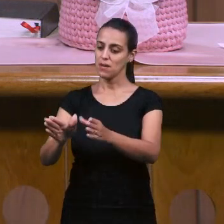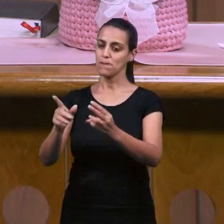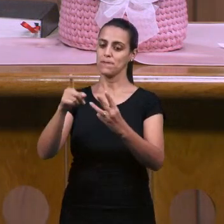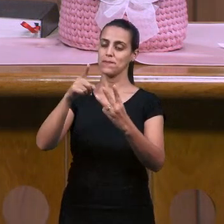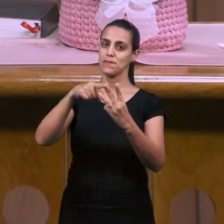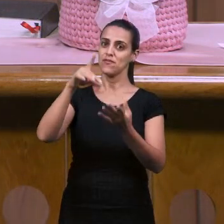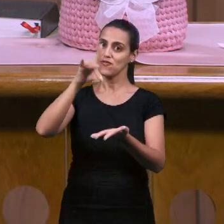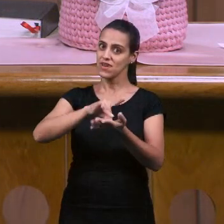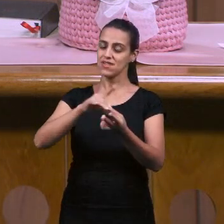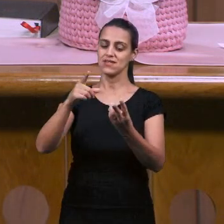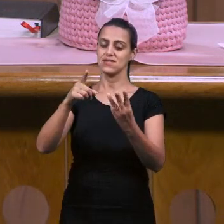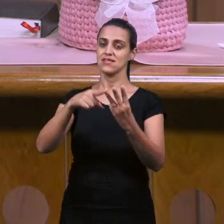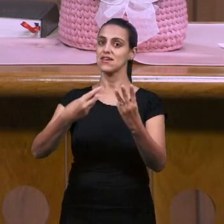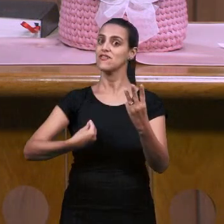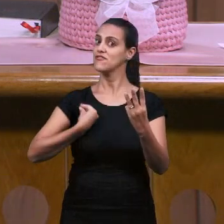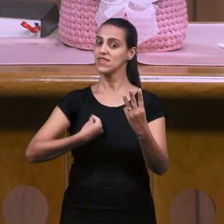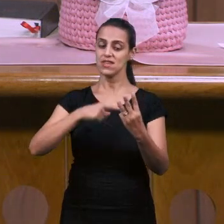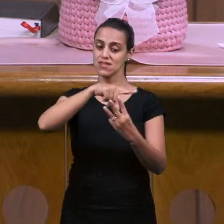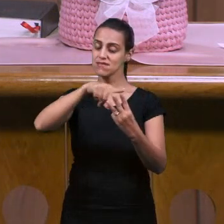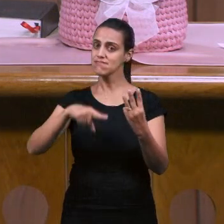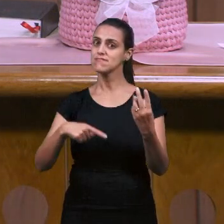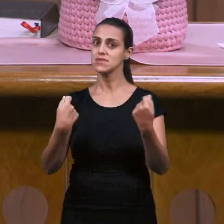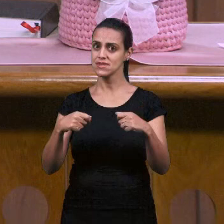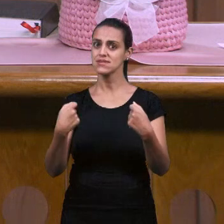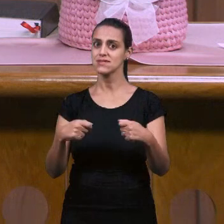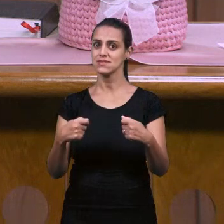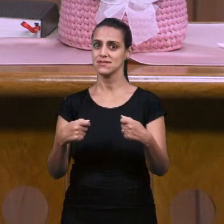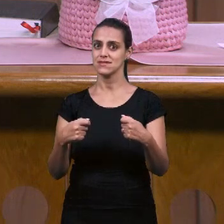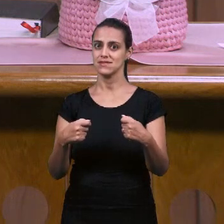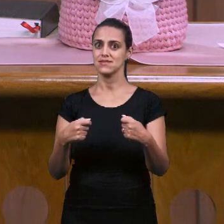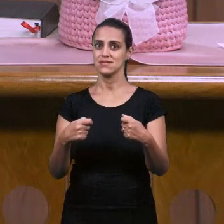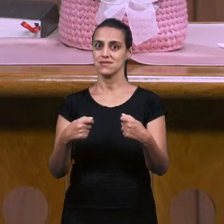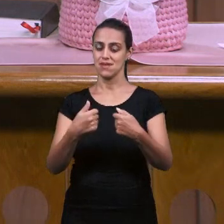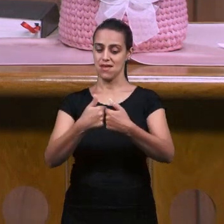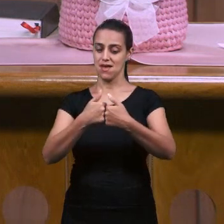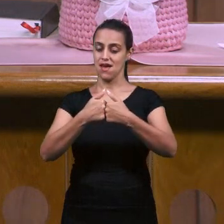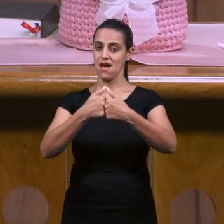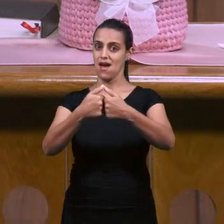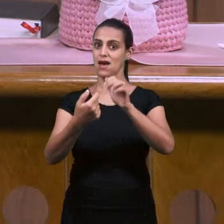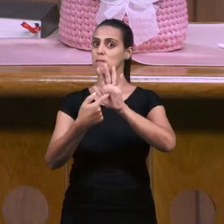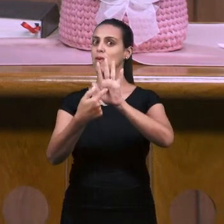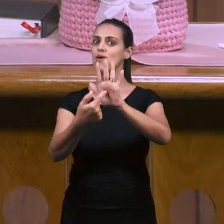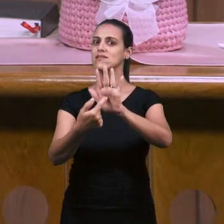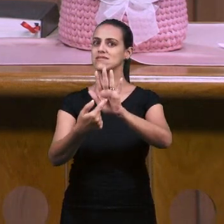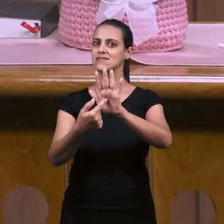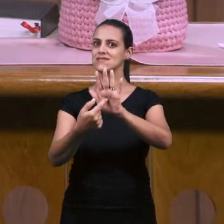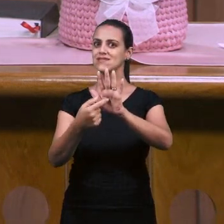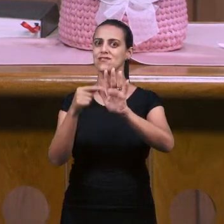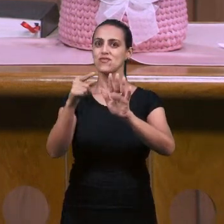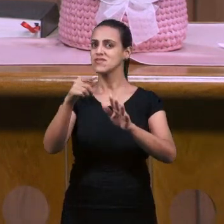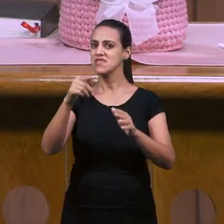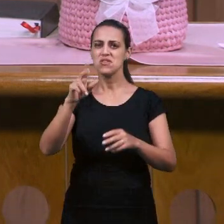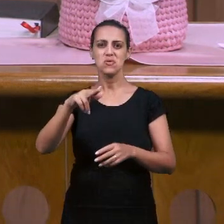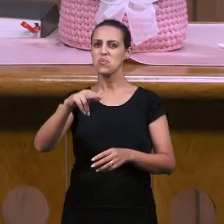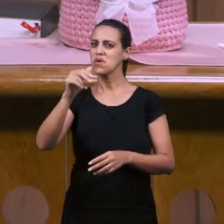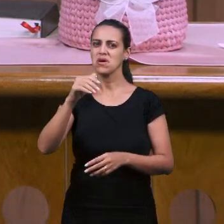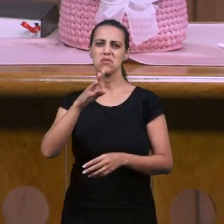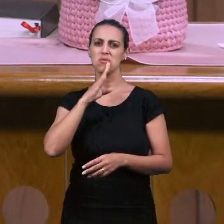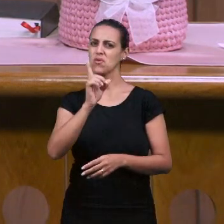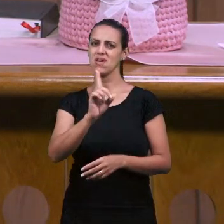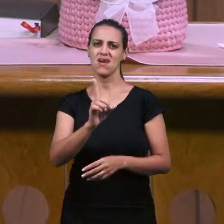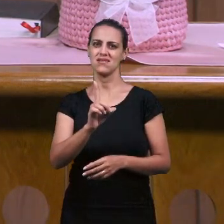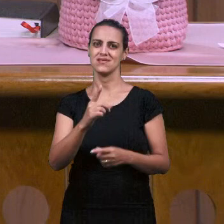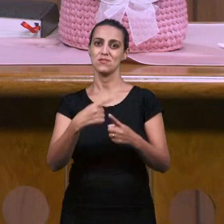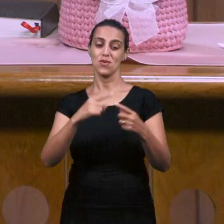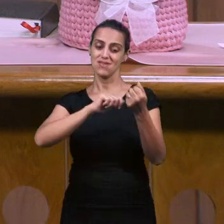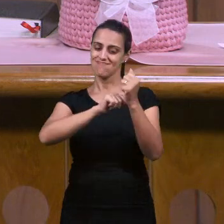autre conversation. On n'a pas besoin de compliquer plus que ça. L'arche va devant et elle va montrer le chemin que vous n'avez jamais passé. L'œuvre de